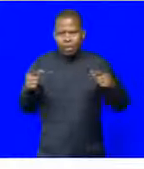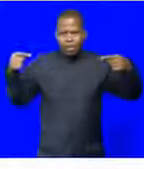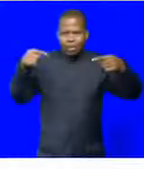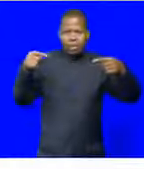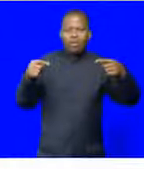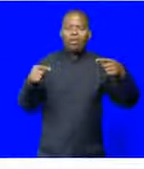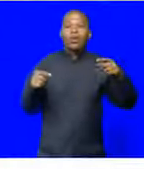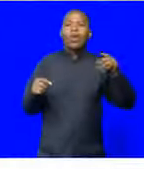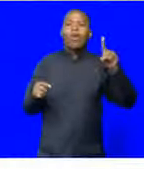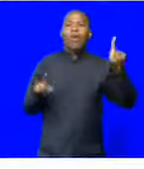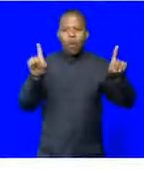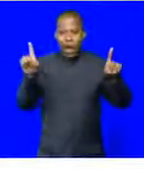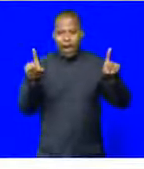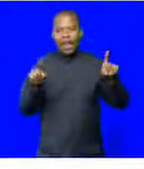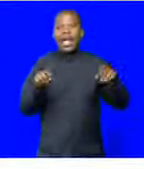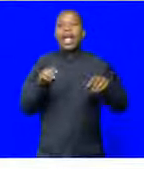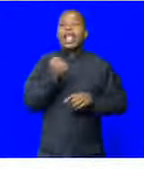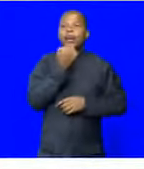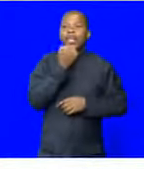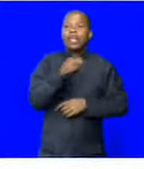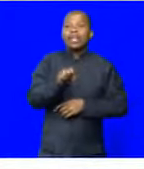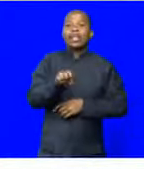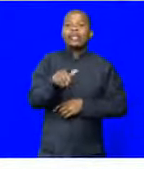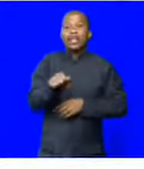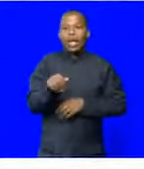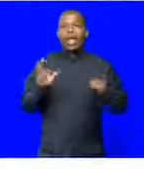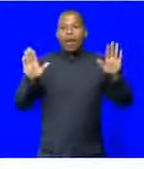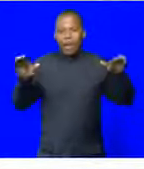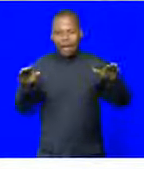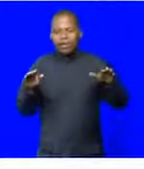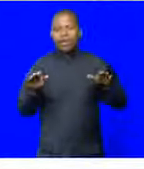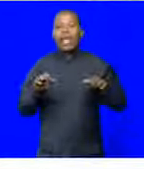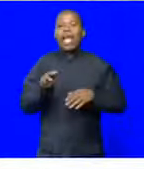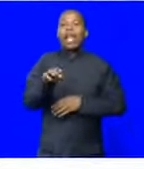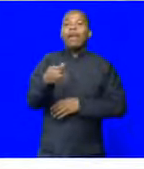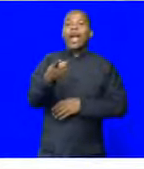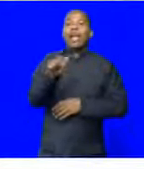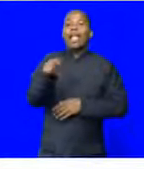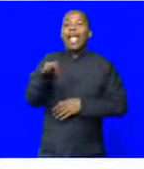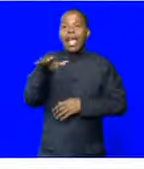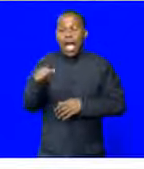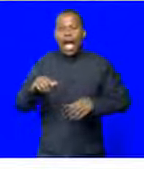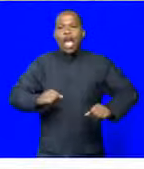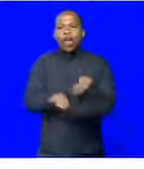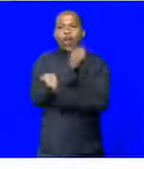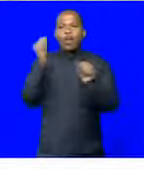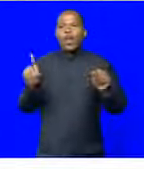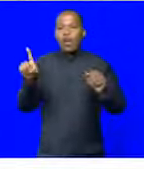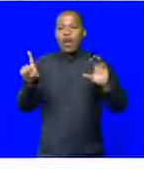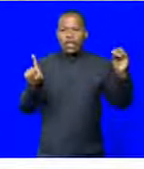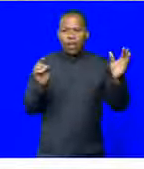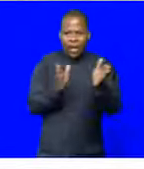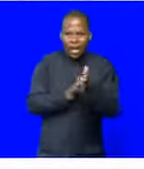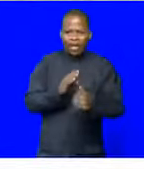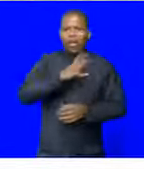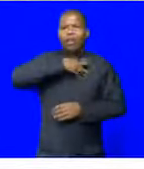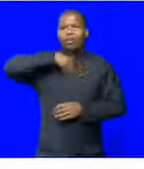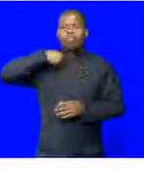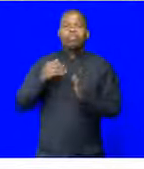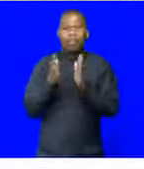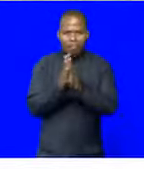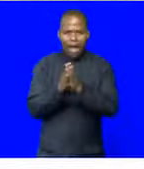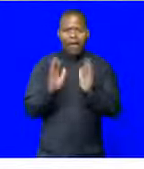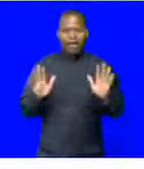Sibets eligolinye kulinye. Kanzi Madlenya iphumelele kuManzini Wanderers ngeligolinye ecanzeni. Lobikele umsakade Eswatini TV kutemidlalo